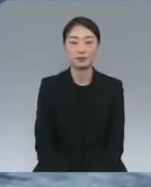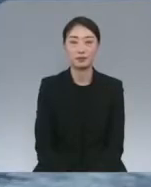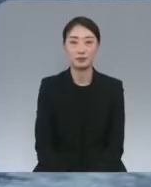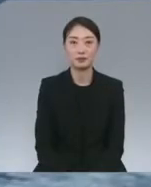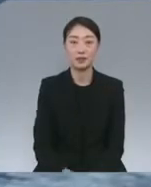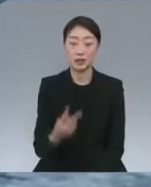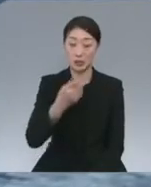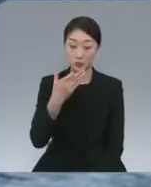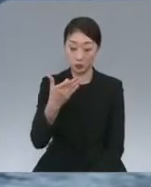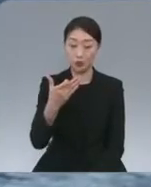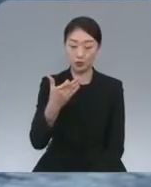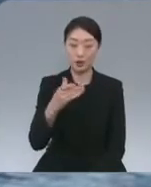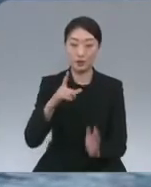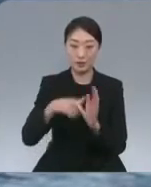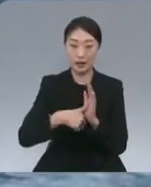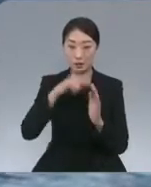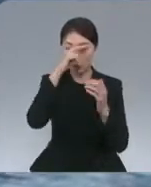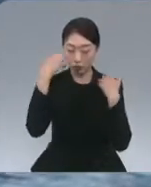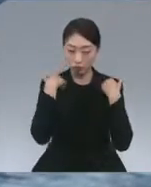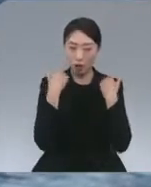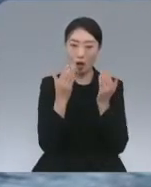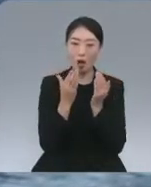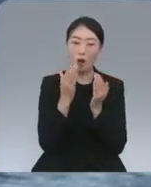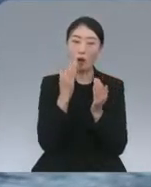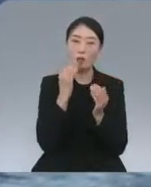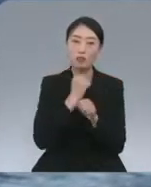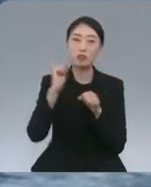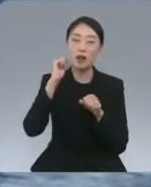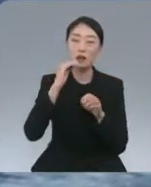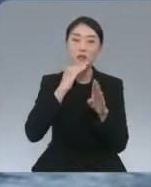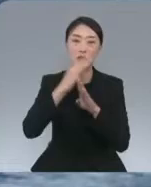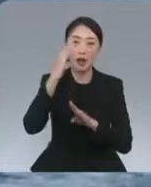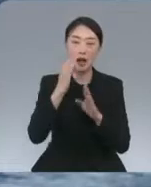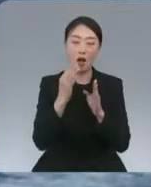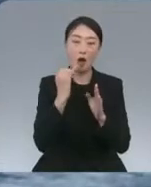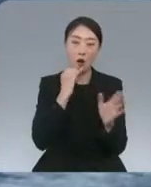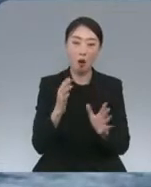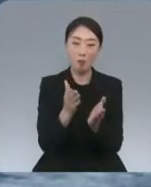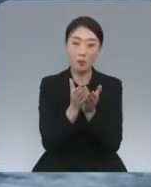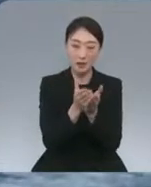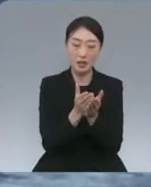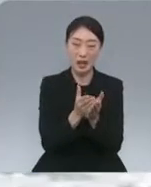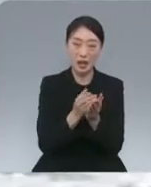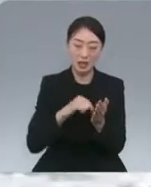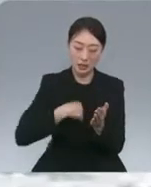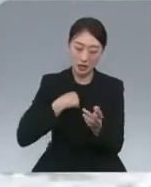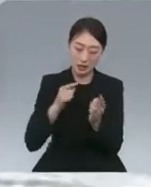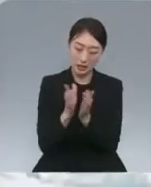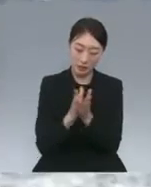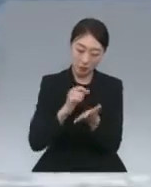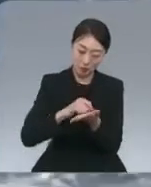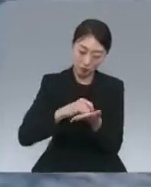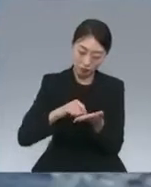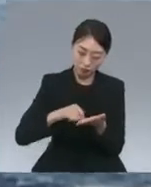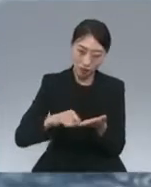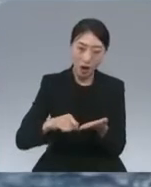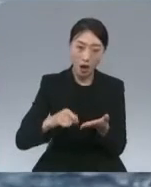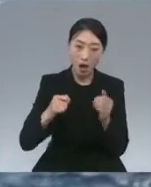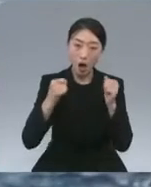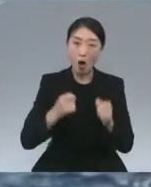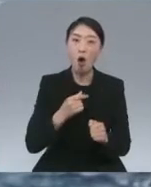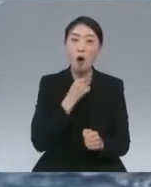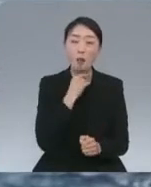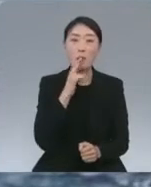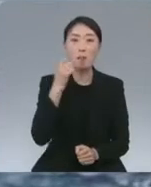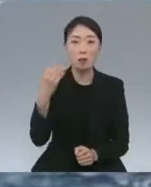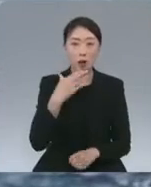le dossier du rapatriement corée du nord de marin accusé de seize meurtres en novembre 2019 a déjà suscité à l'époque beaucoup de polémiques